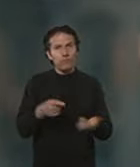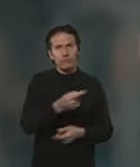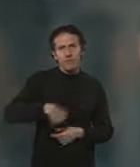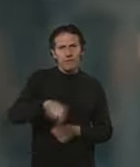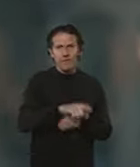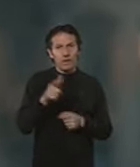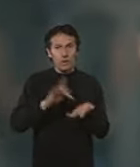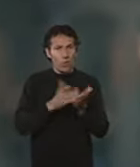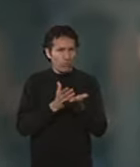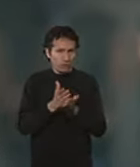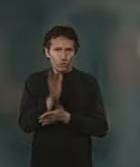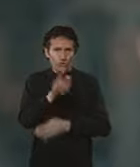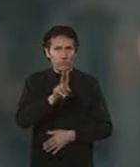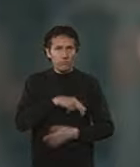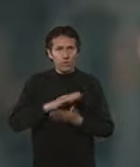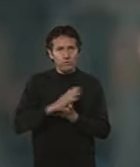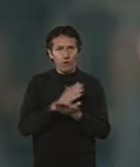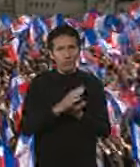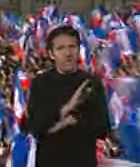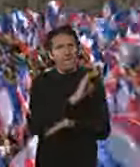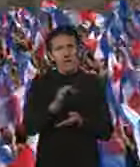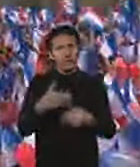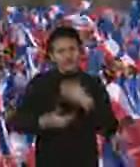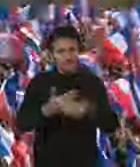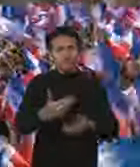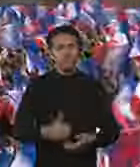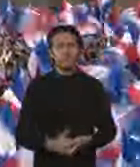c'est tout le sens de mon projet pour la France